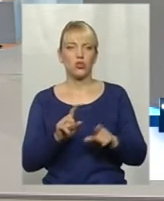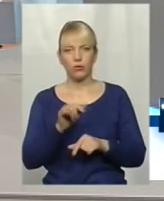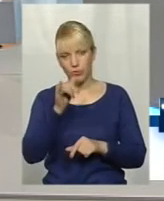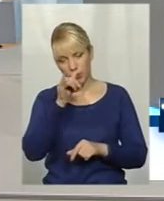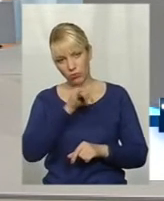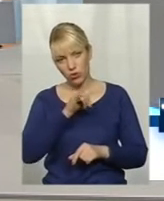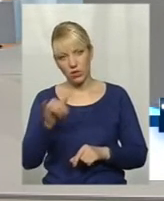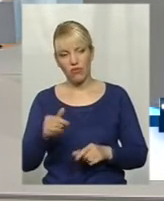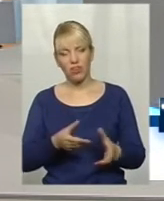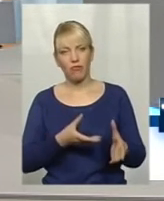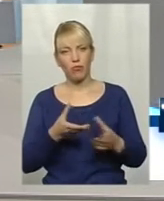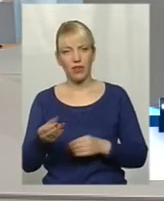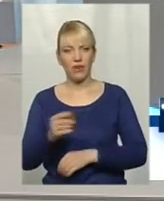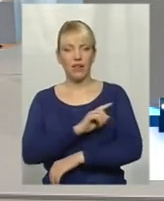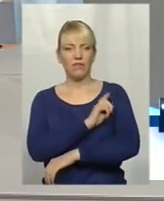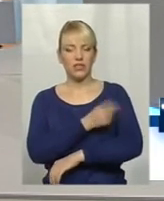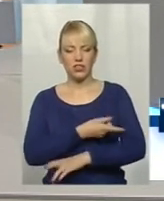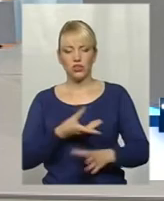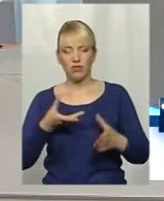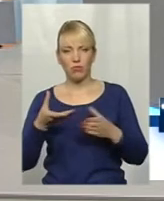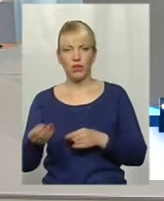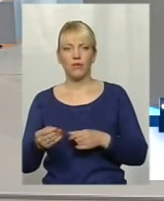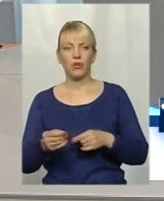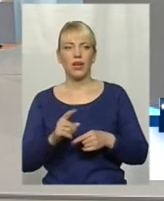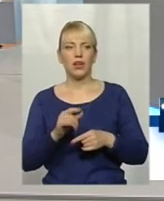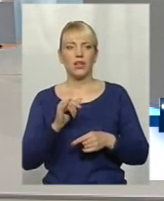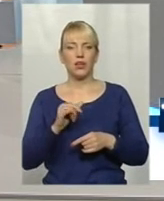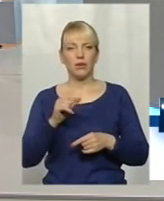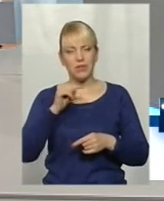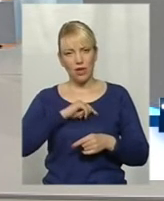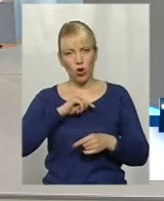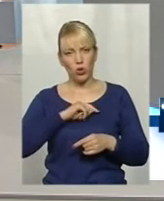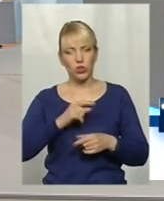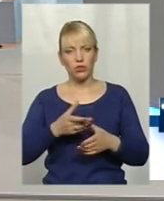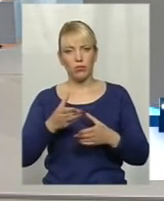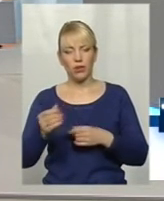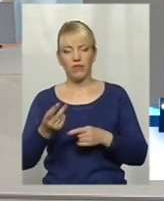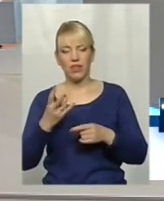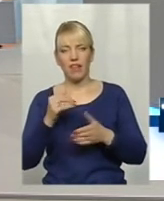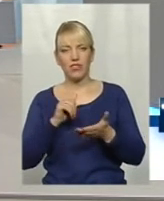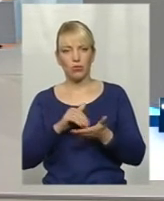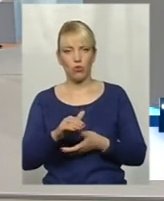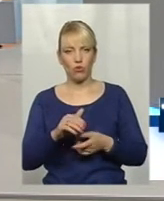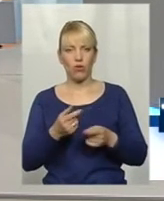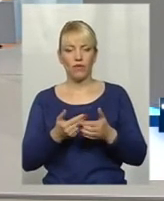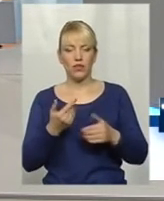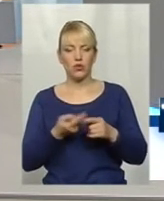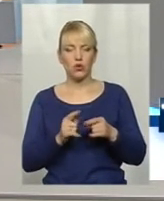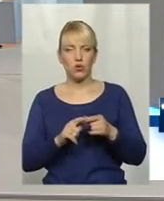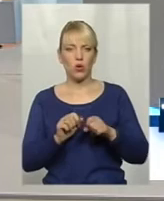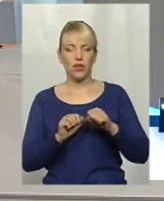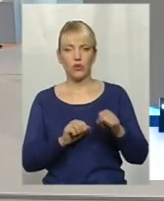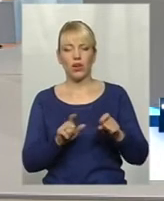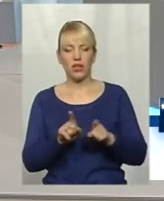вплив, фізичний вплив, психологічний вплив на людину про цю відмову, а також